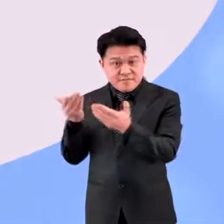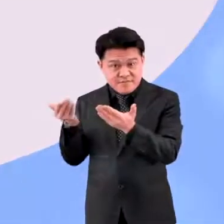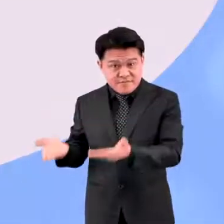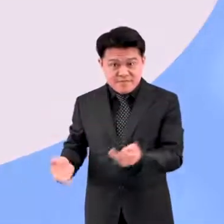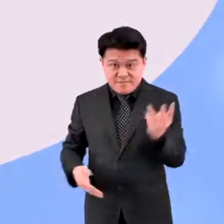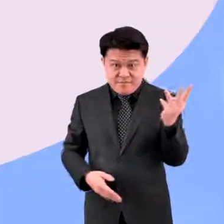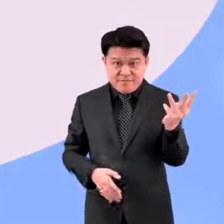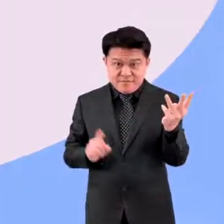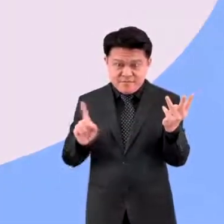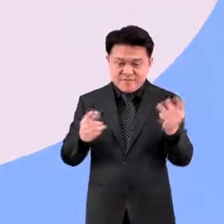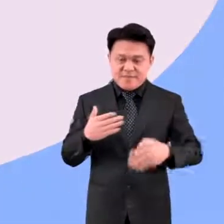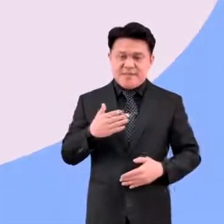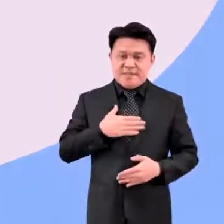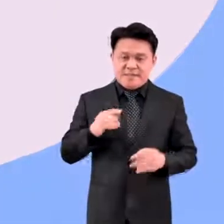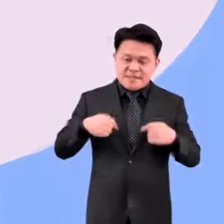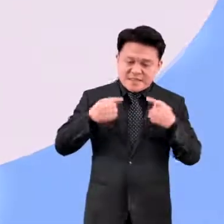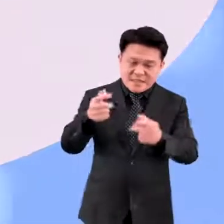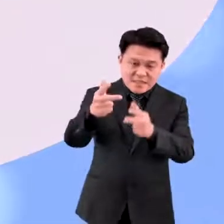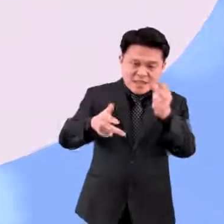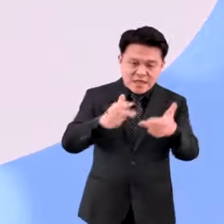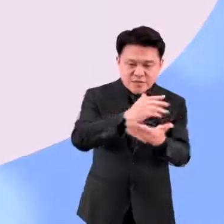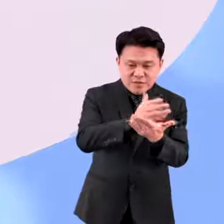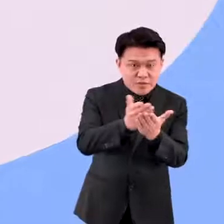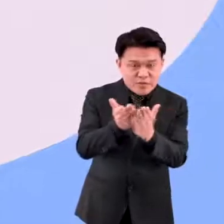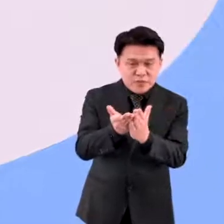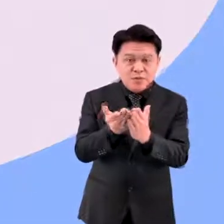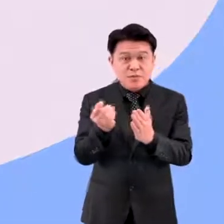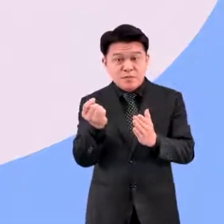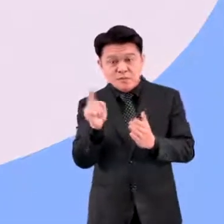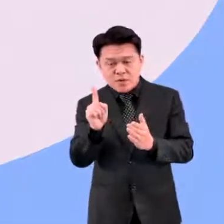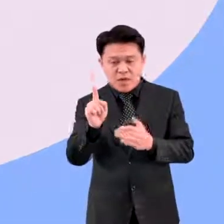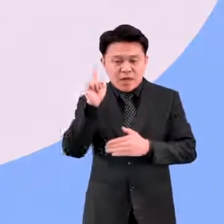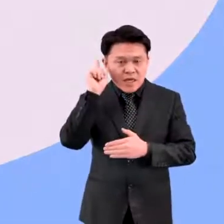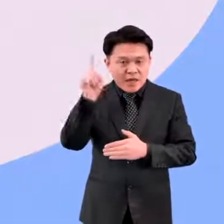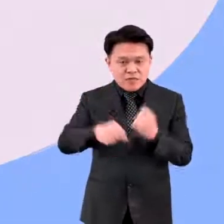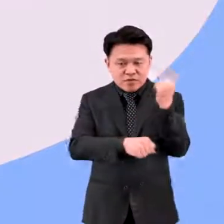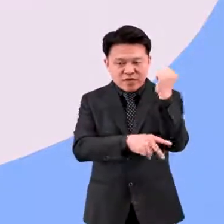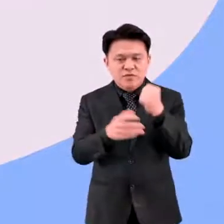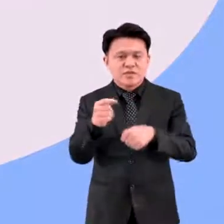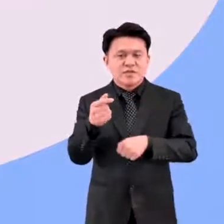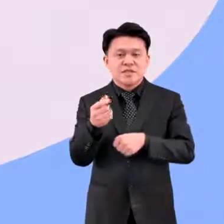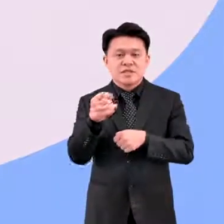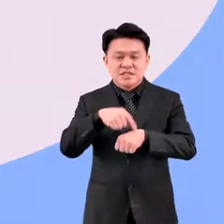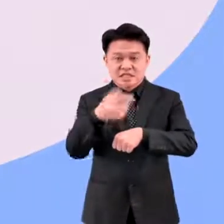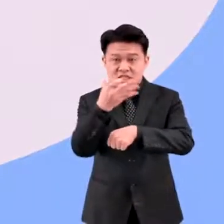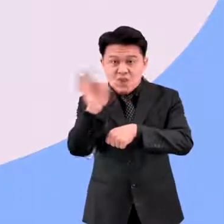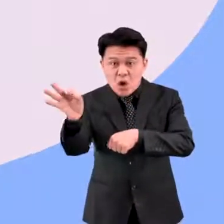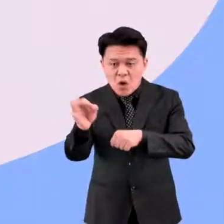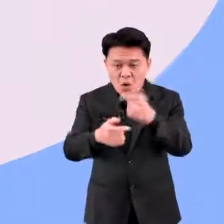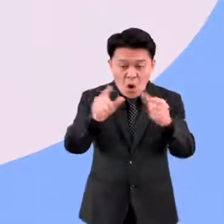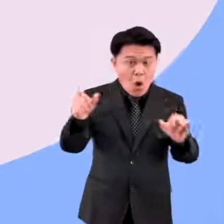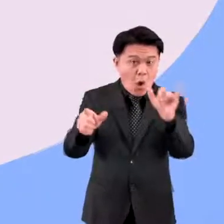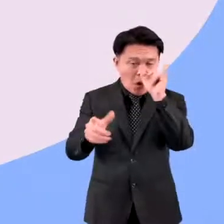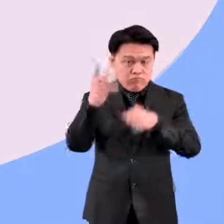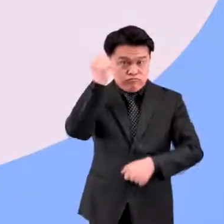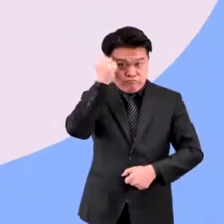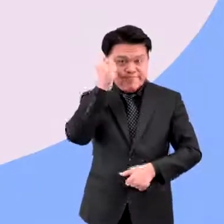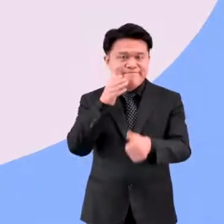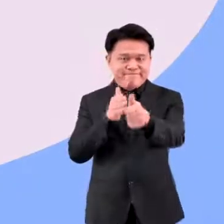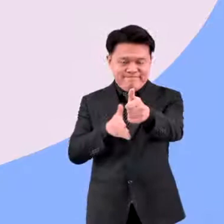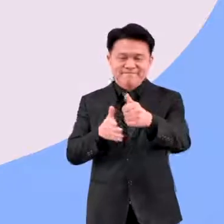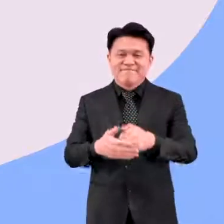병가, 특별 휴가는 본인의 참여 사업 유형에 따라 일일 기준 인정 시간이 다르다는